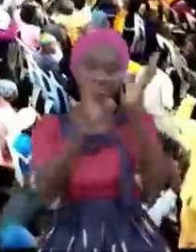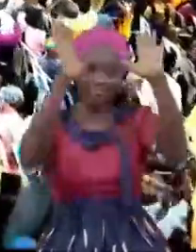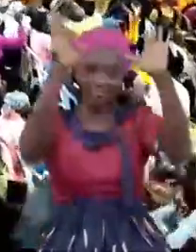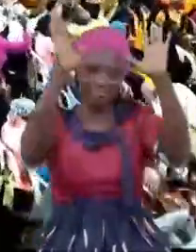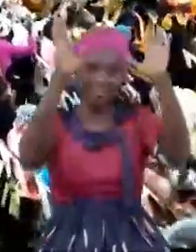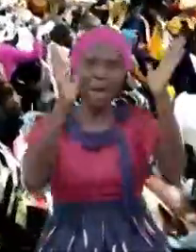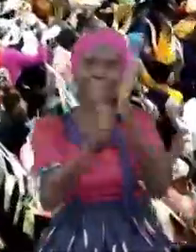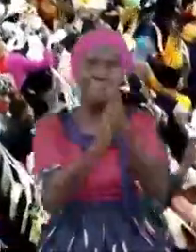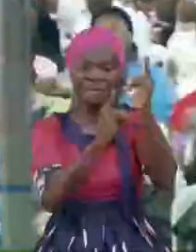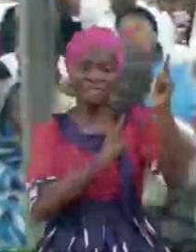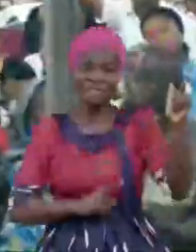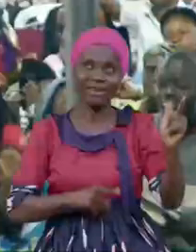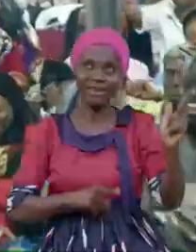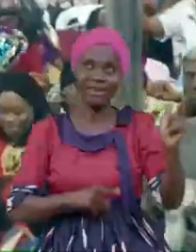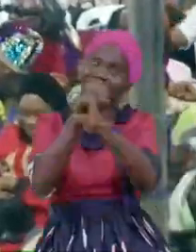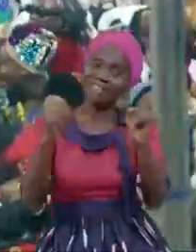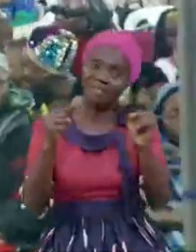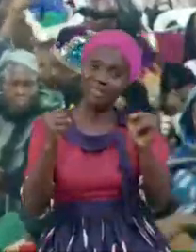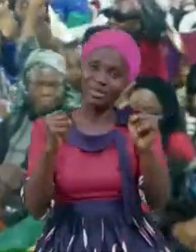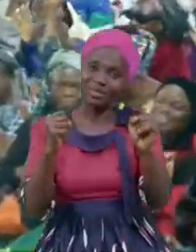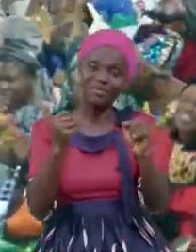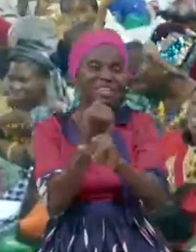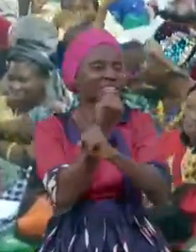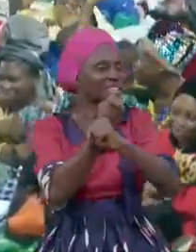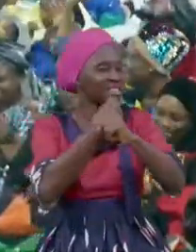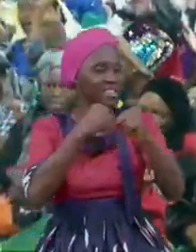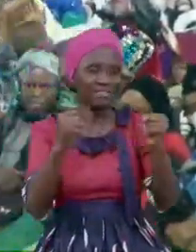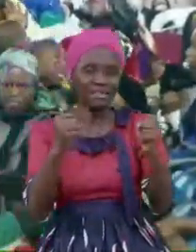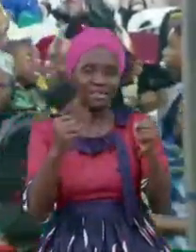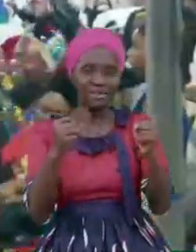à Dieu. Le salut. Le salut